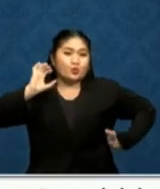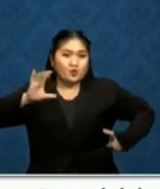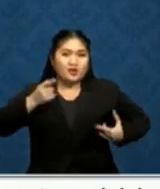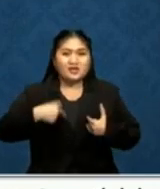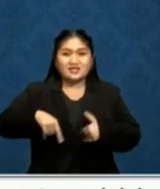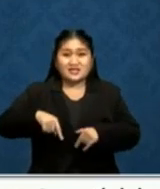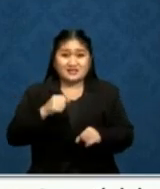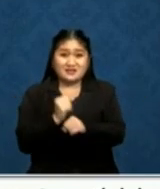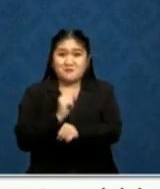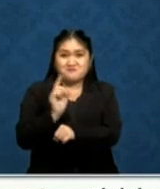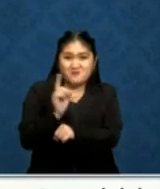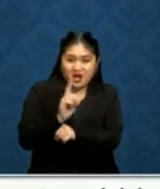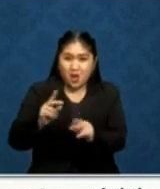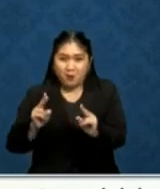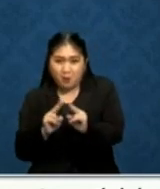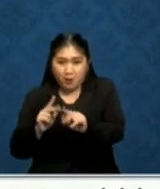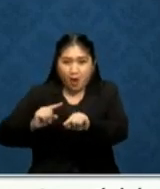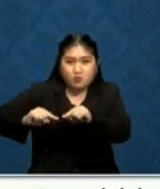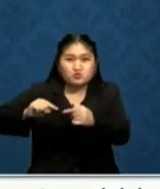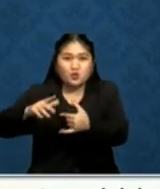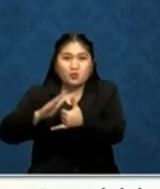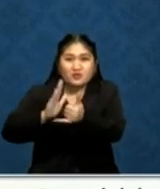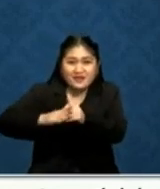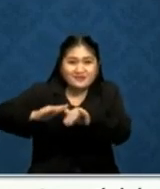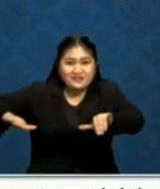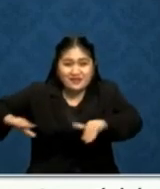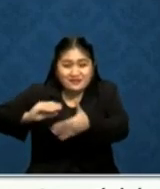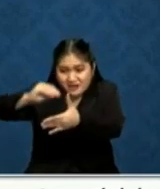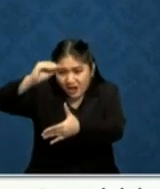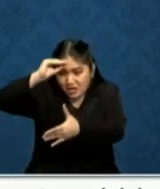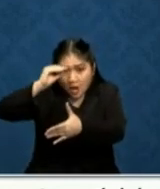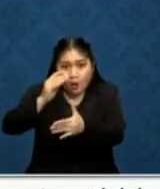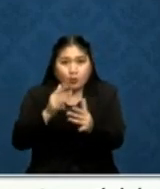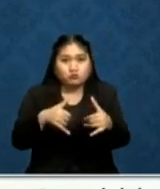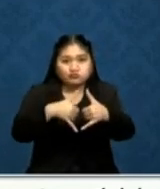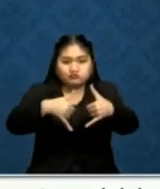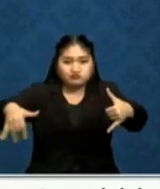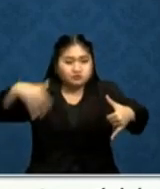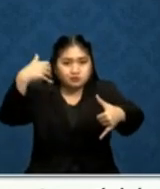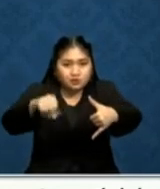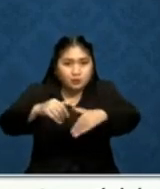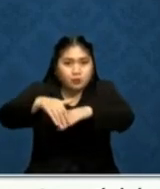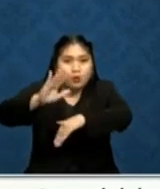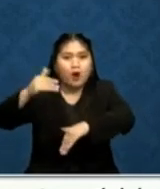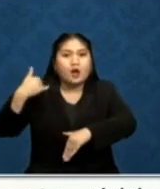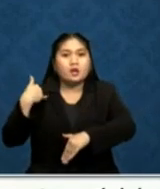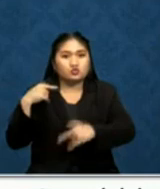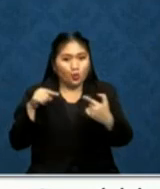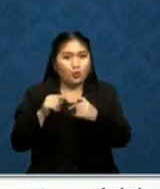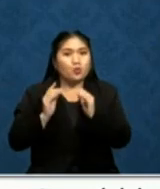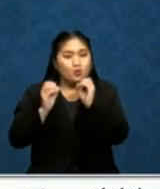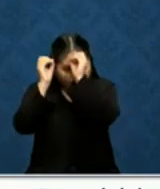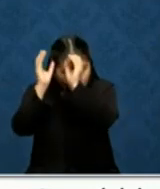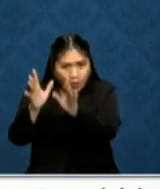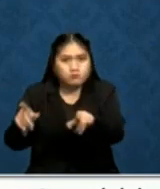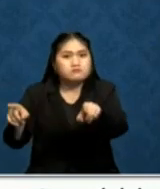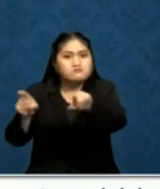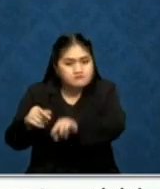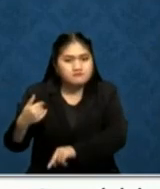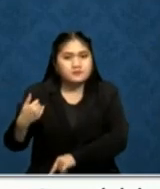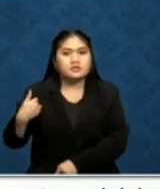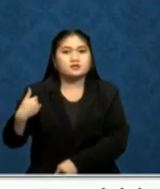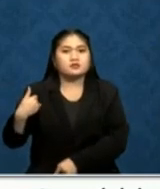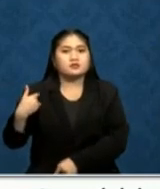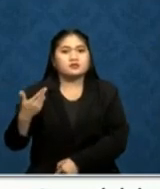กระทำอนาจารและล่วงละเมิดทางเพศนักเรียนในโรงเรียนหลายสิบคนและกระทำกับครูด้วยหรือ